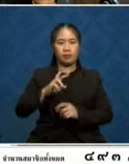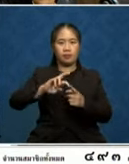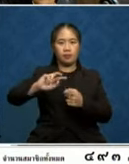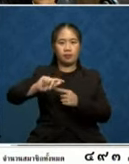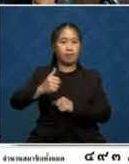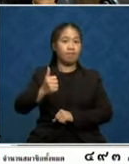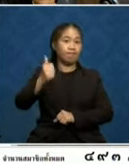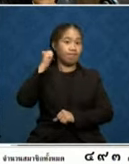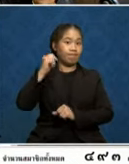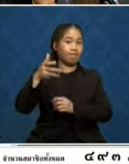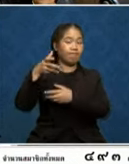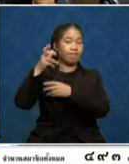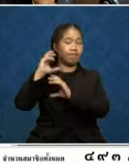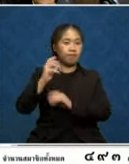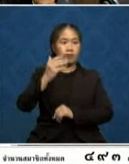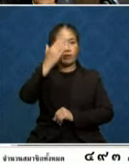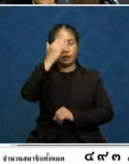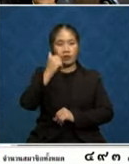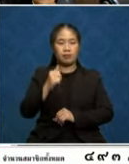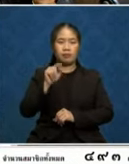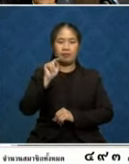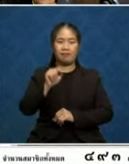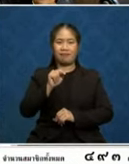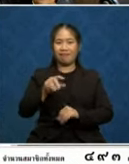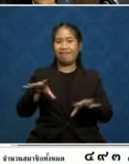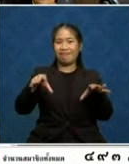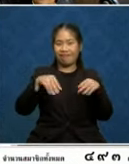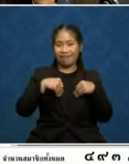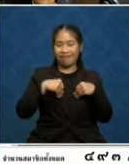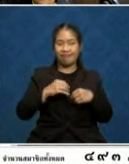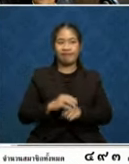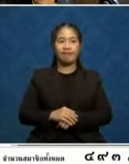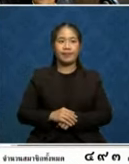กลไปร่างเดิมที่พวกเรารับหกการ คอสภายแหนรับหลัการ